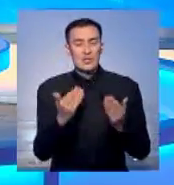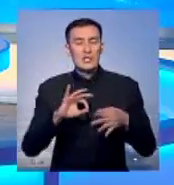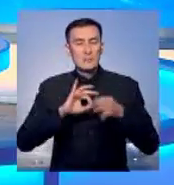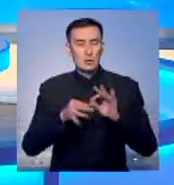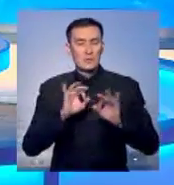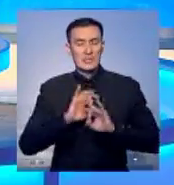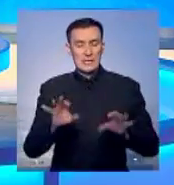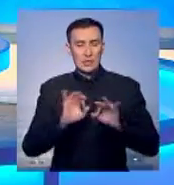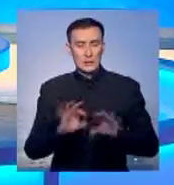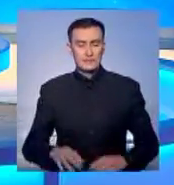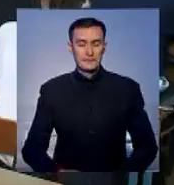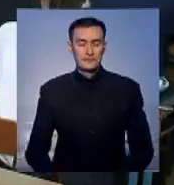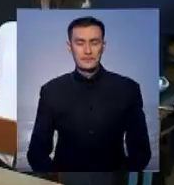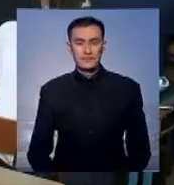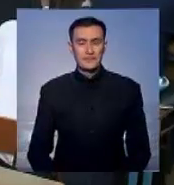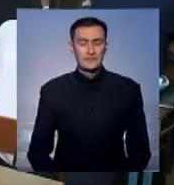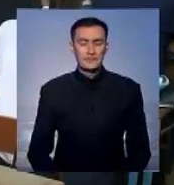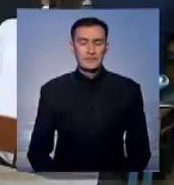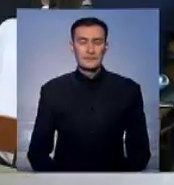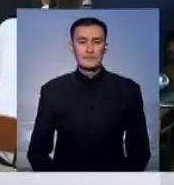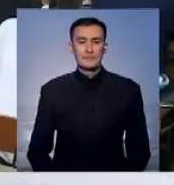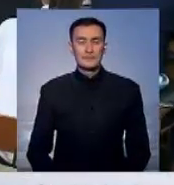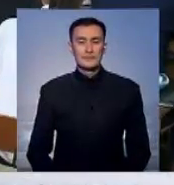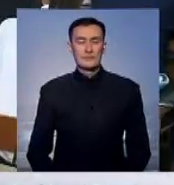Зарины Бесембиной.